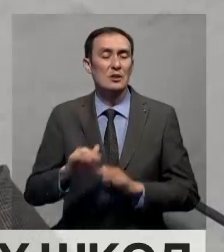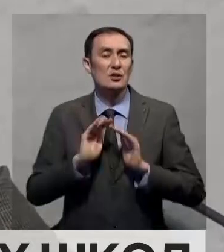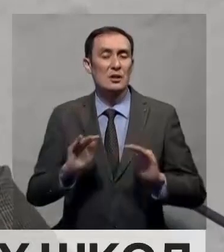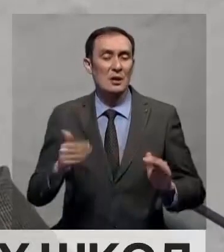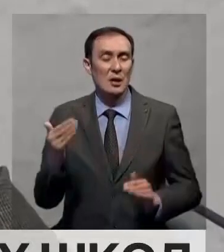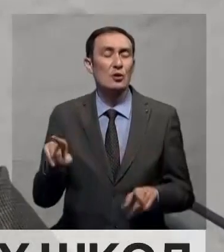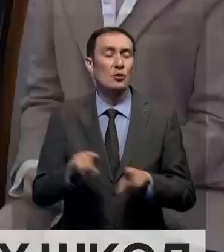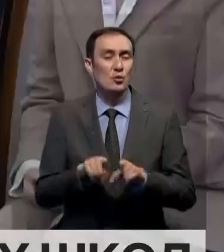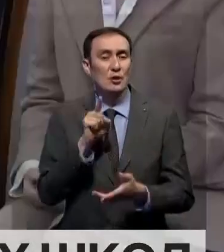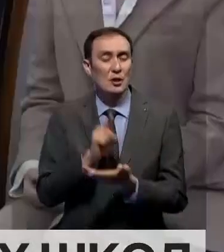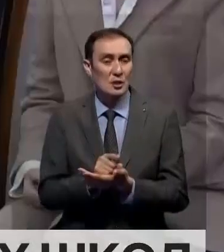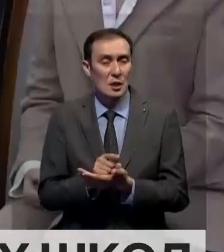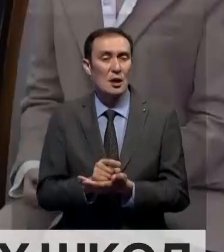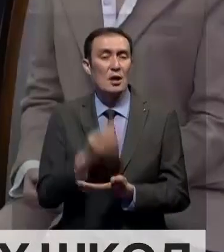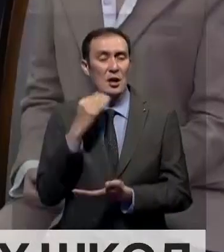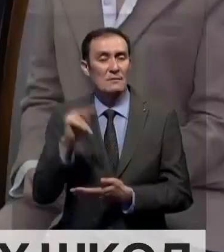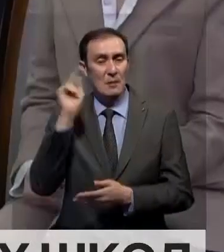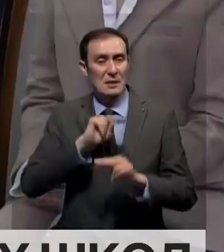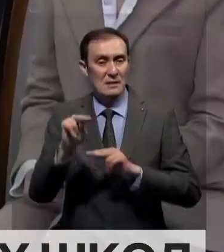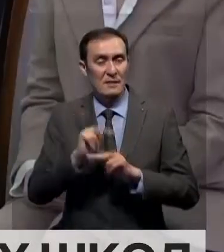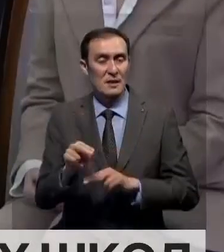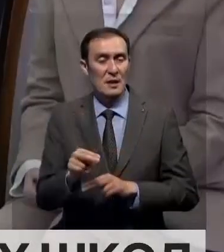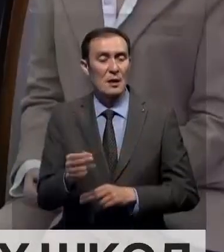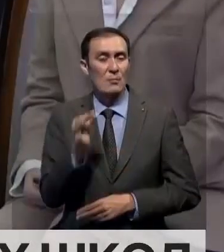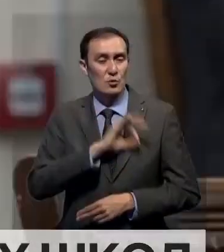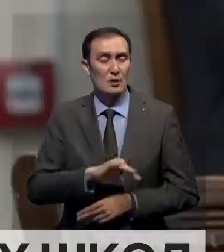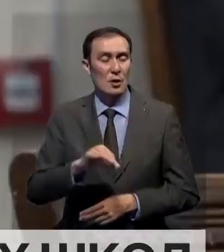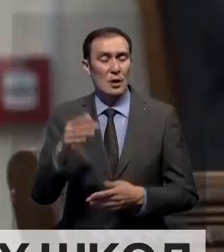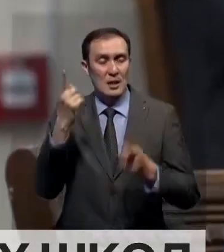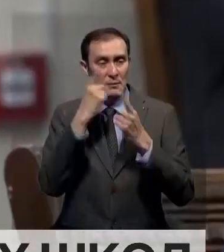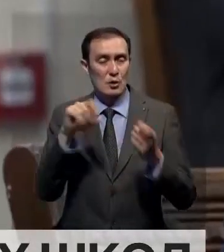детей, и они тоже должны получать качественное образование, отметили